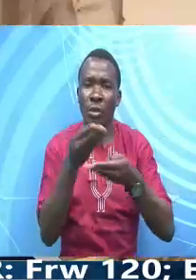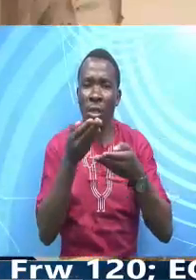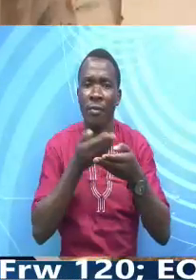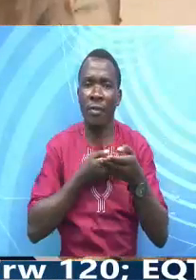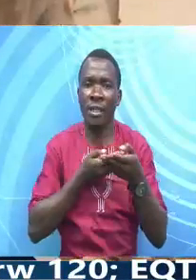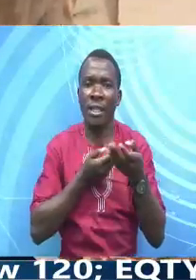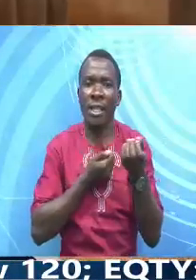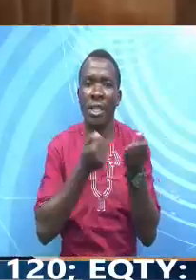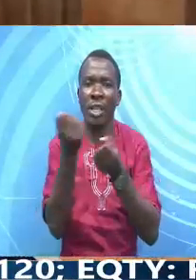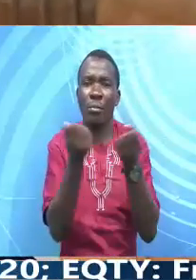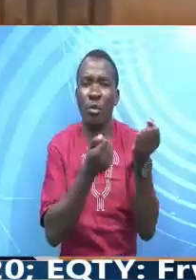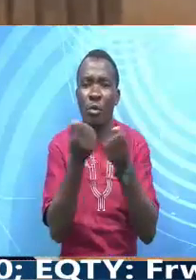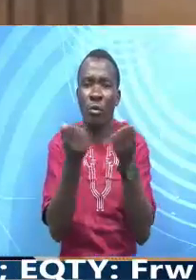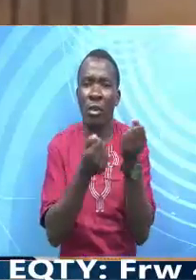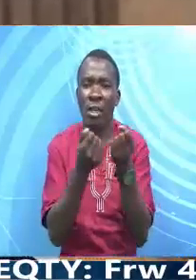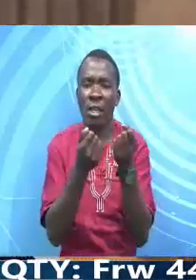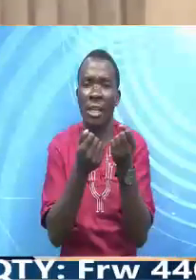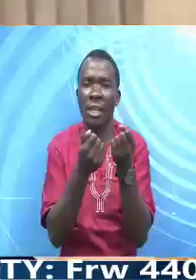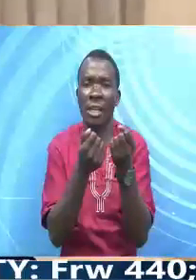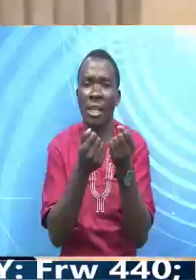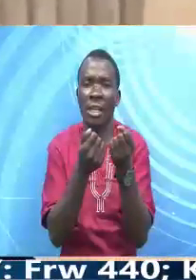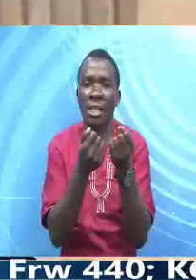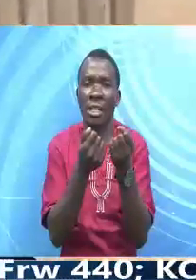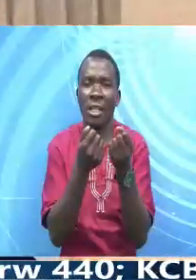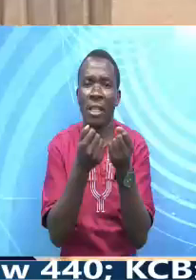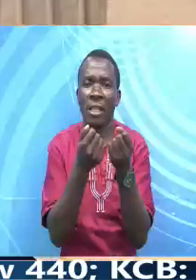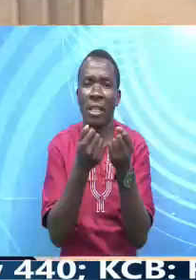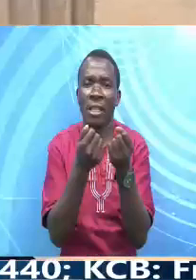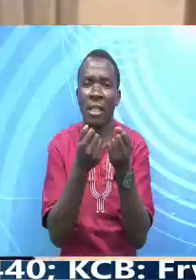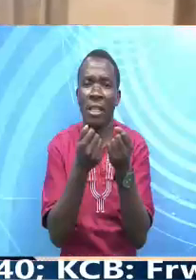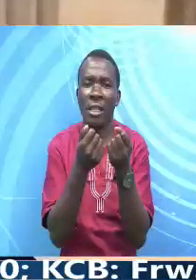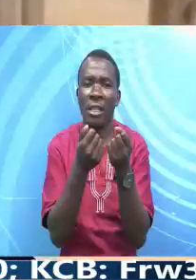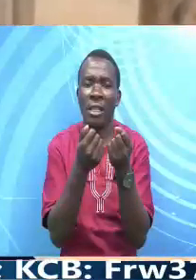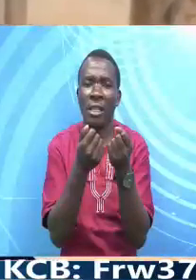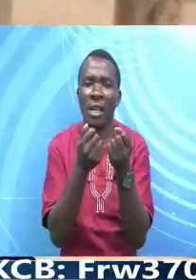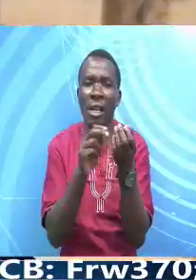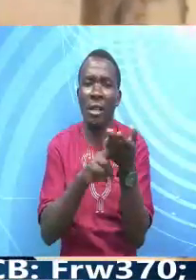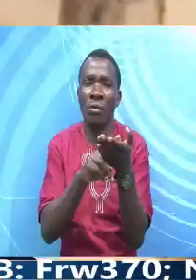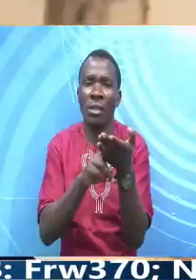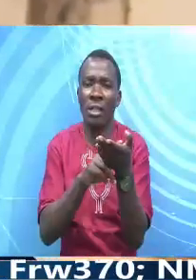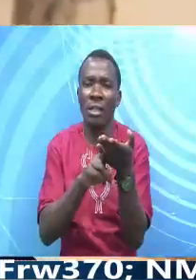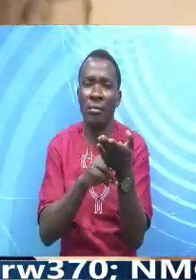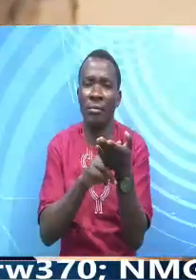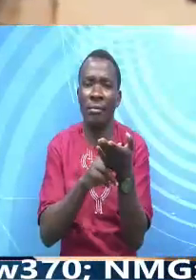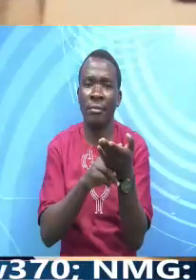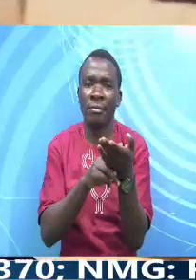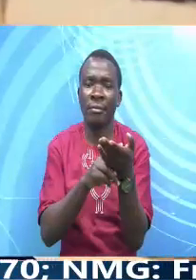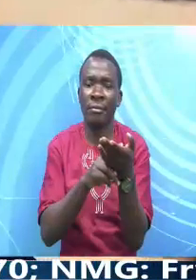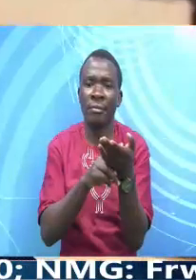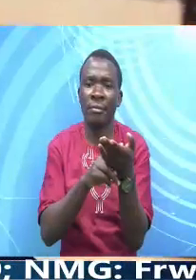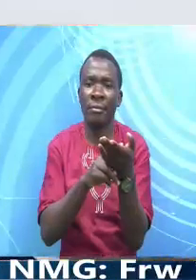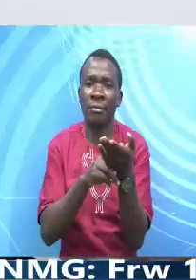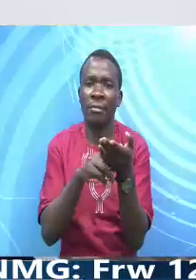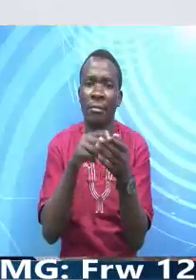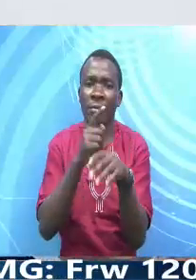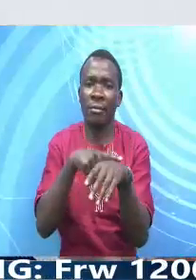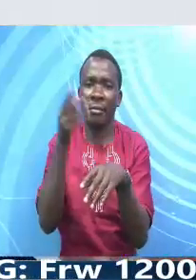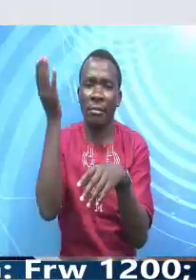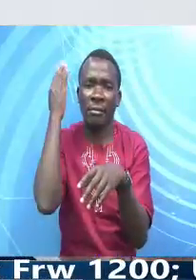leta yamusuye imodoka ifite firigo akayikoresha. Ameza ubundi